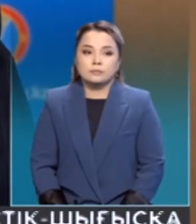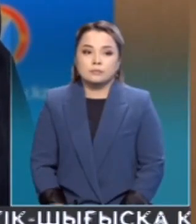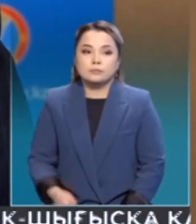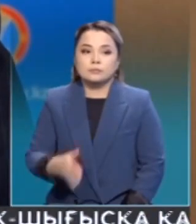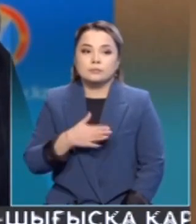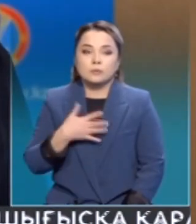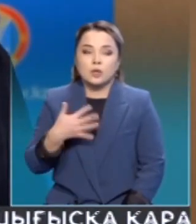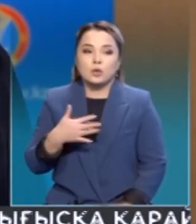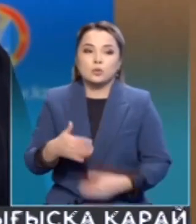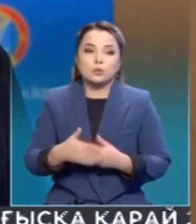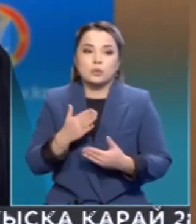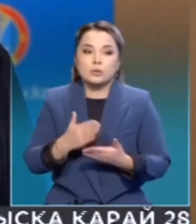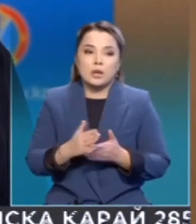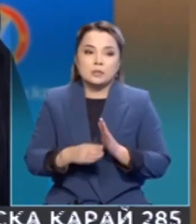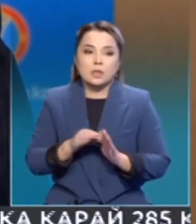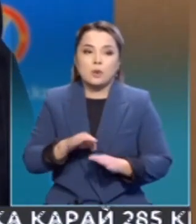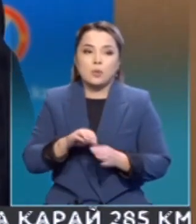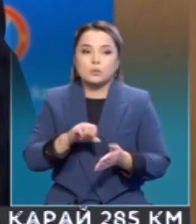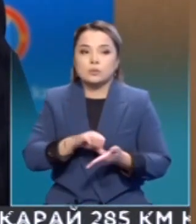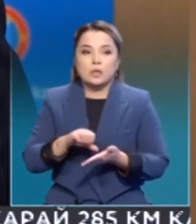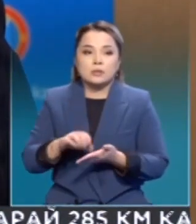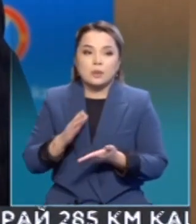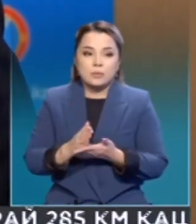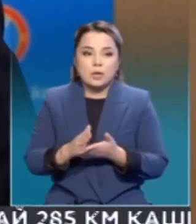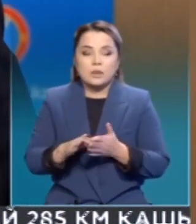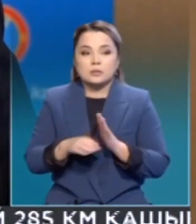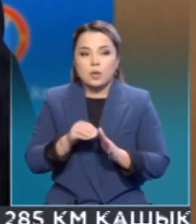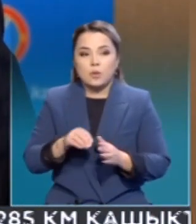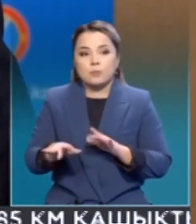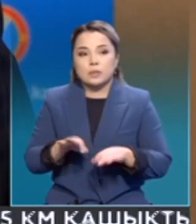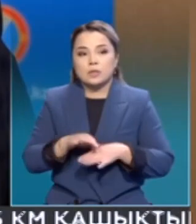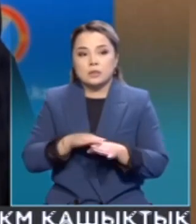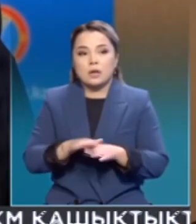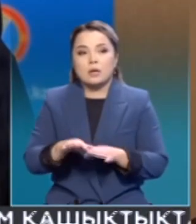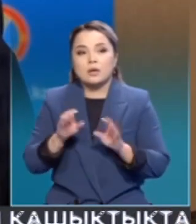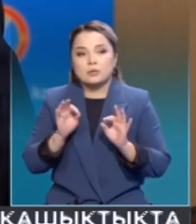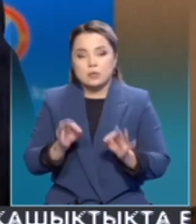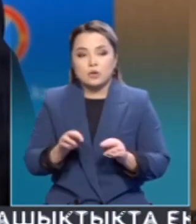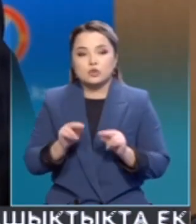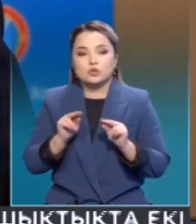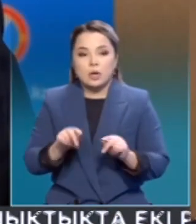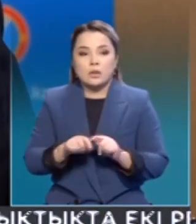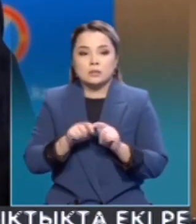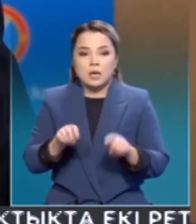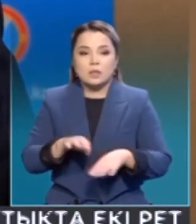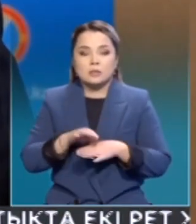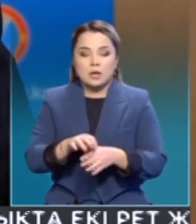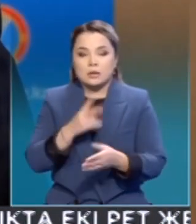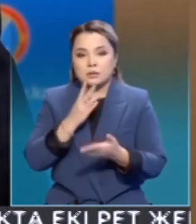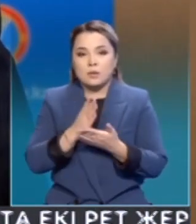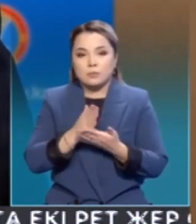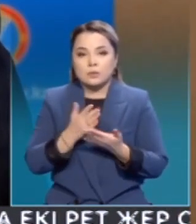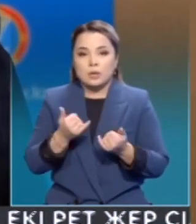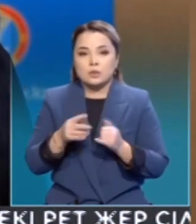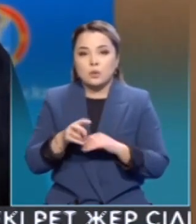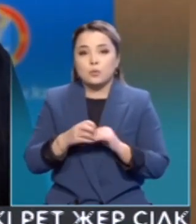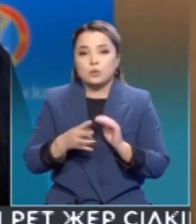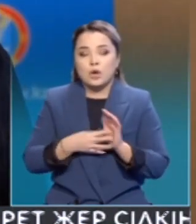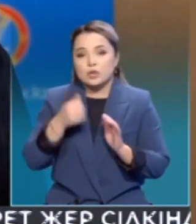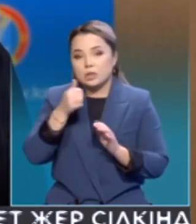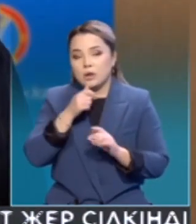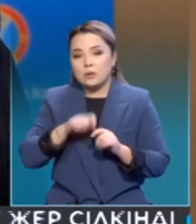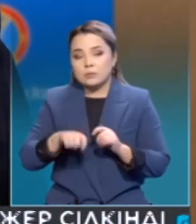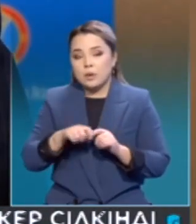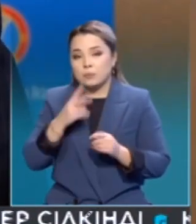Біз 50-ге жуық сайлау учаскесін араладық. Барлығында сайлау процесі еркін әрі әділ өтті. 2019 жылғы сайлауға қарағанда биыл жастардың